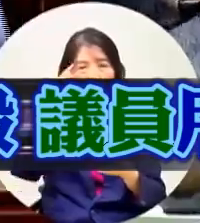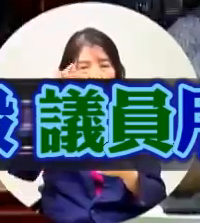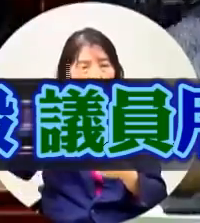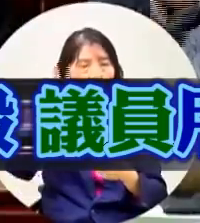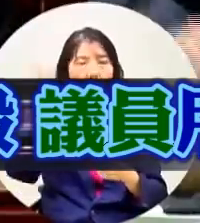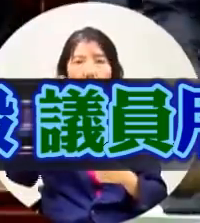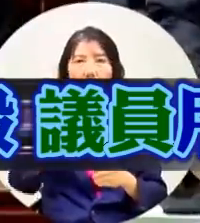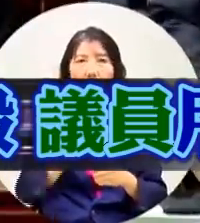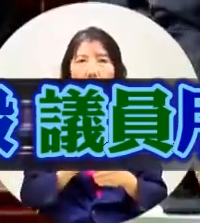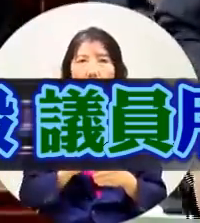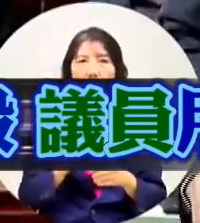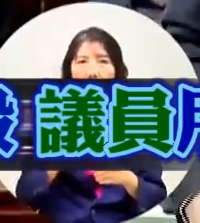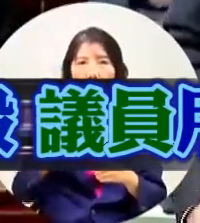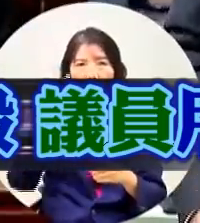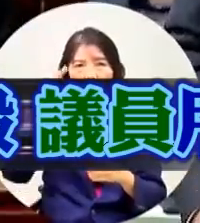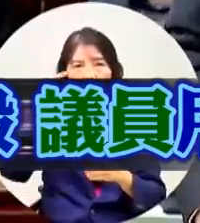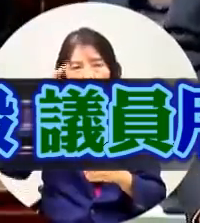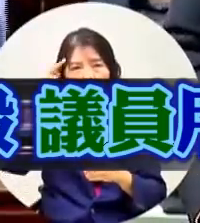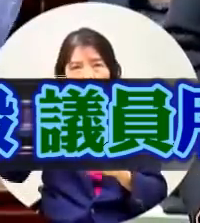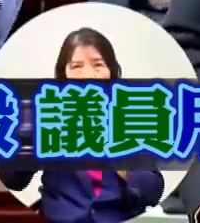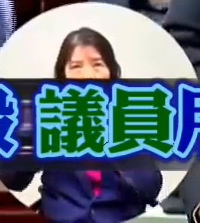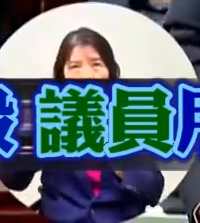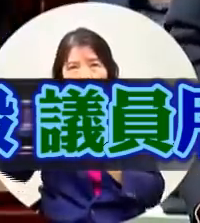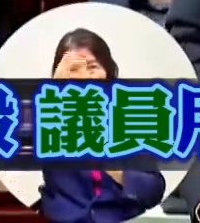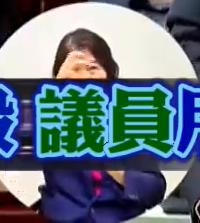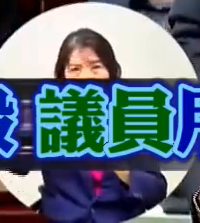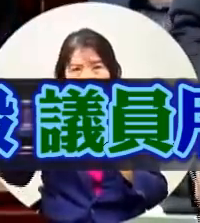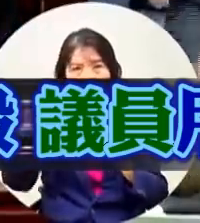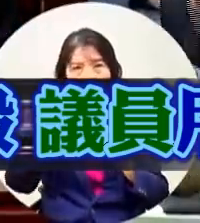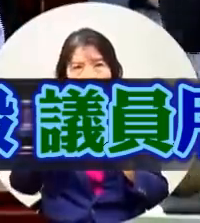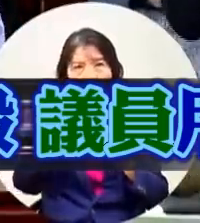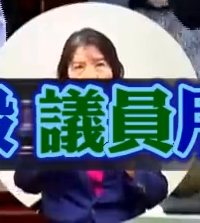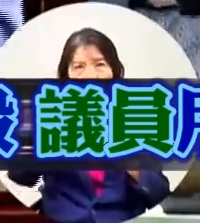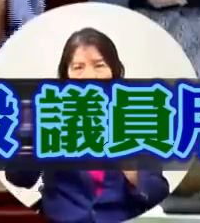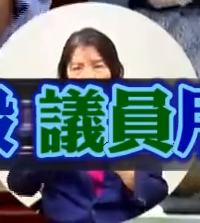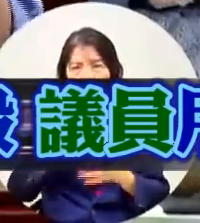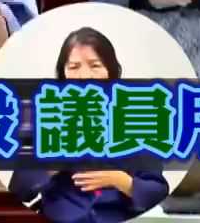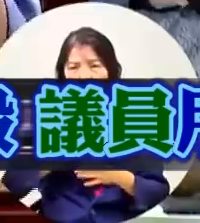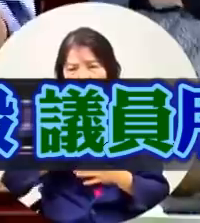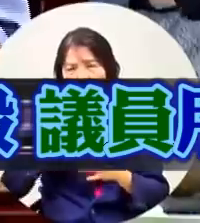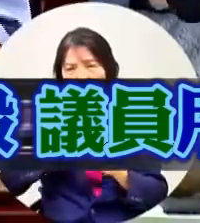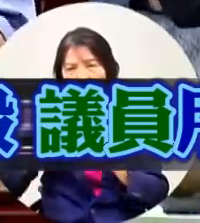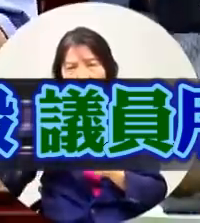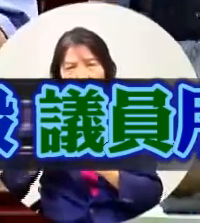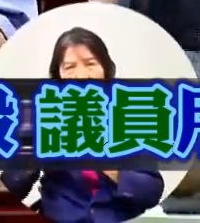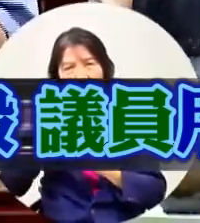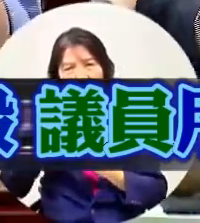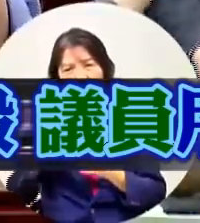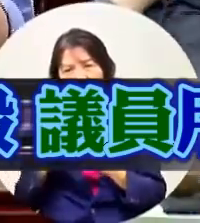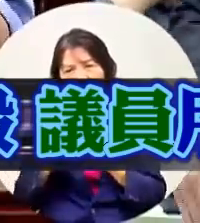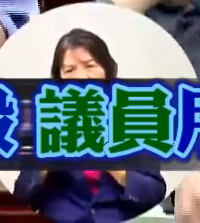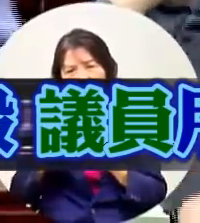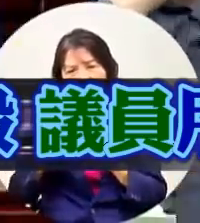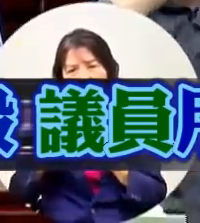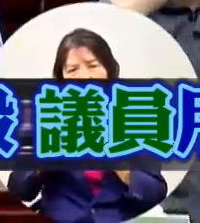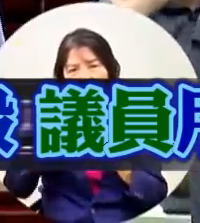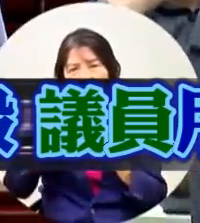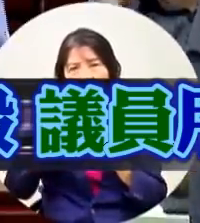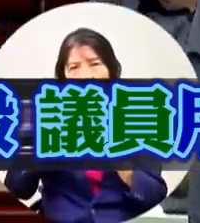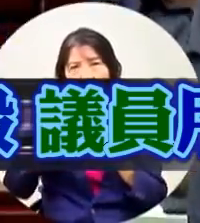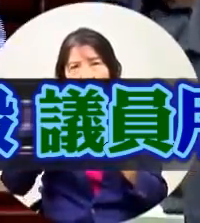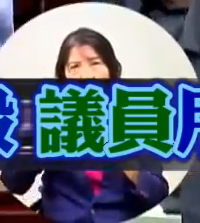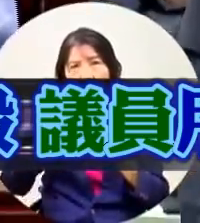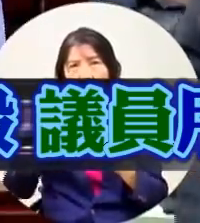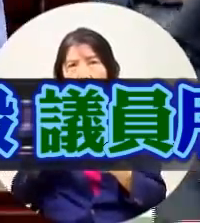我们事实上感觉到很多民众对警察有的时候他会有一点小抱怨，就是说我这个案子很小，好像你警察不太重